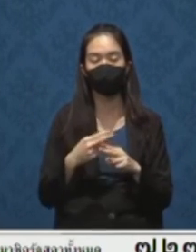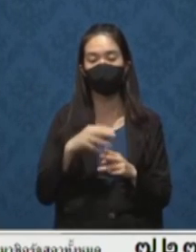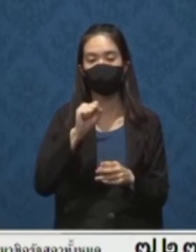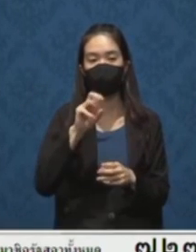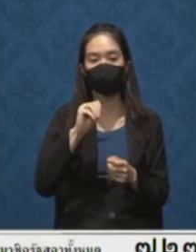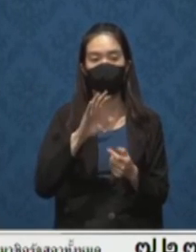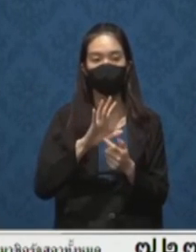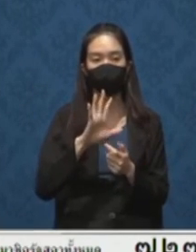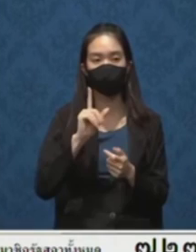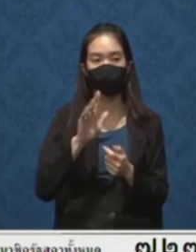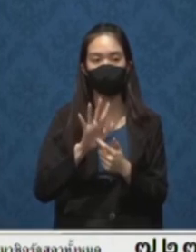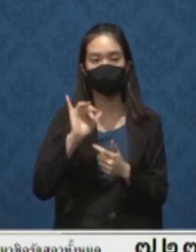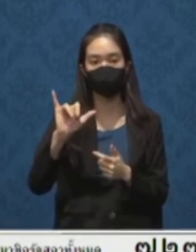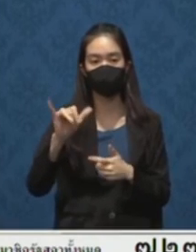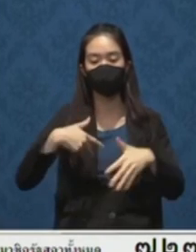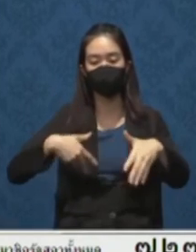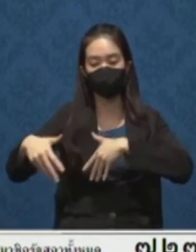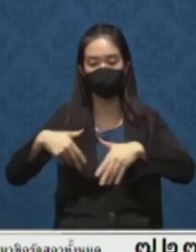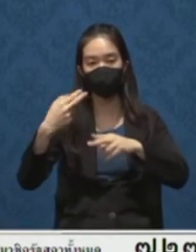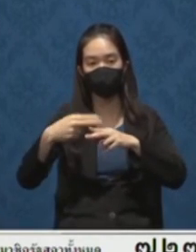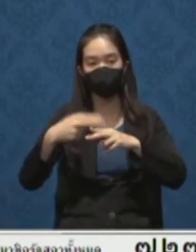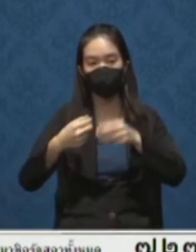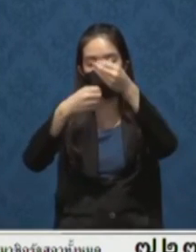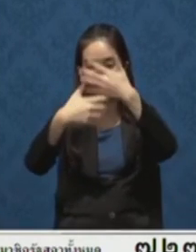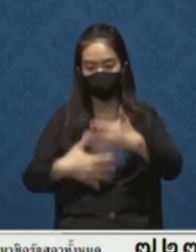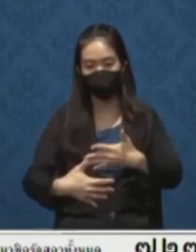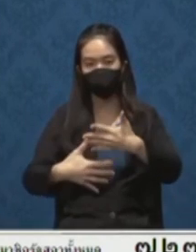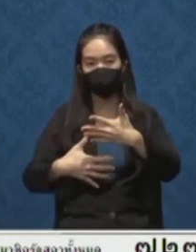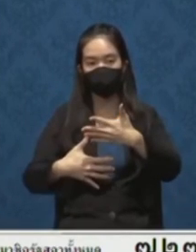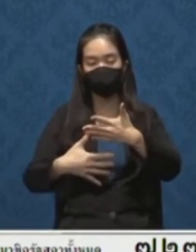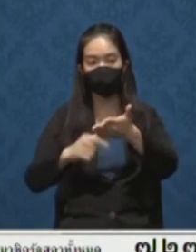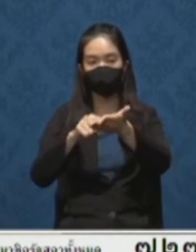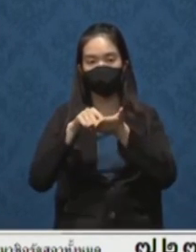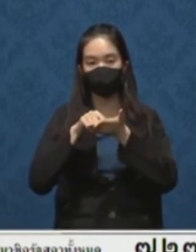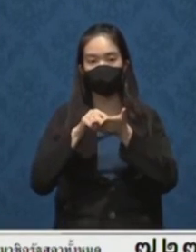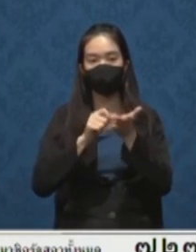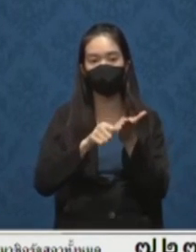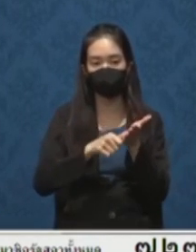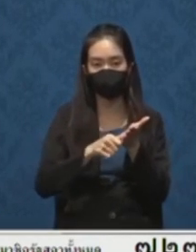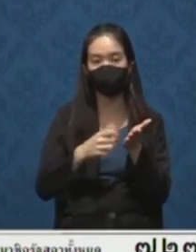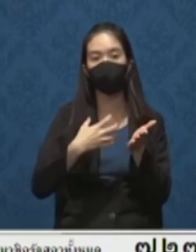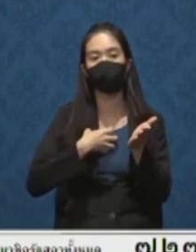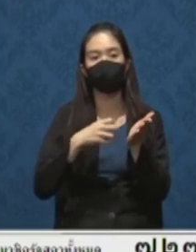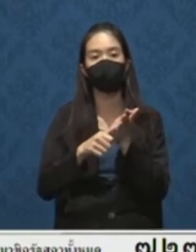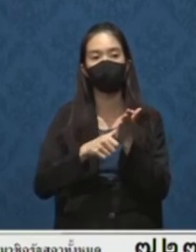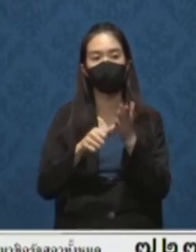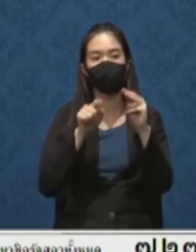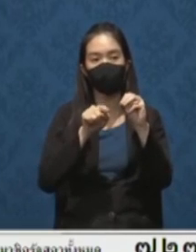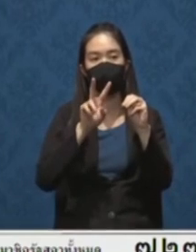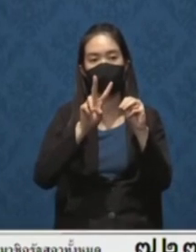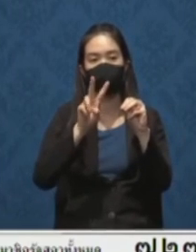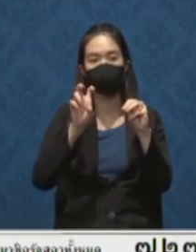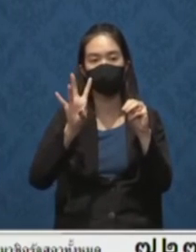ิยากรกัพน้ประชาชนเข้าชื่อกันเสนอให้แก้ไขมาตรา 27